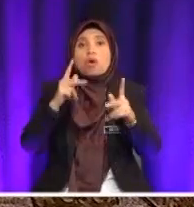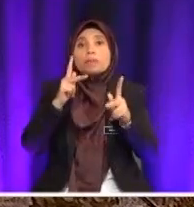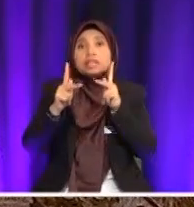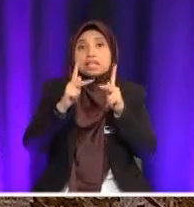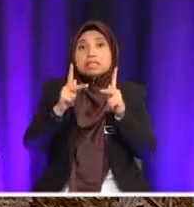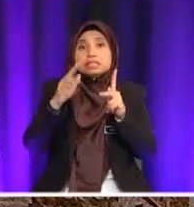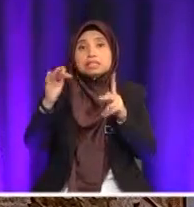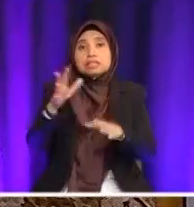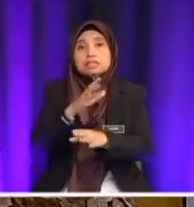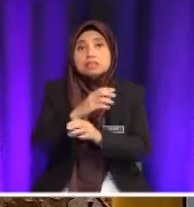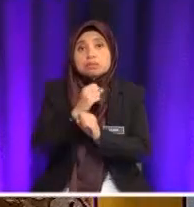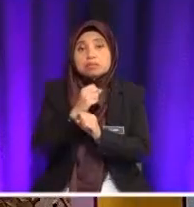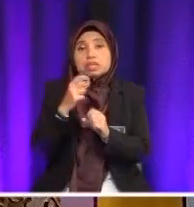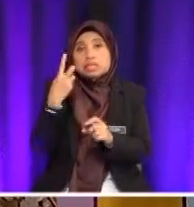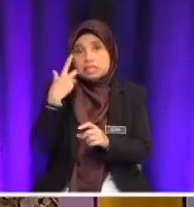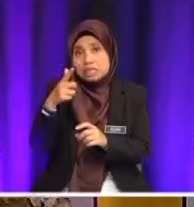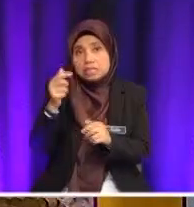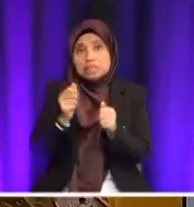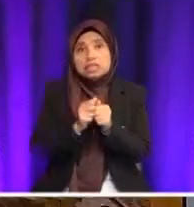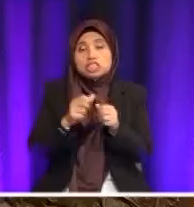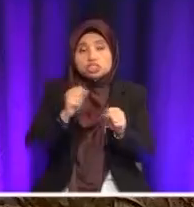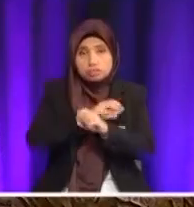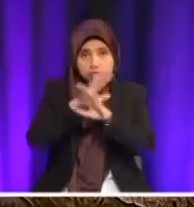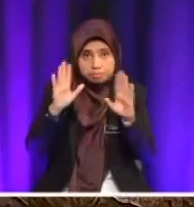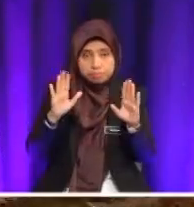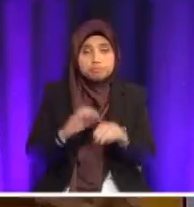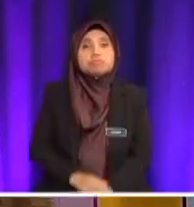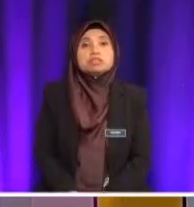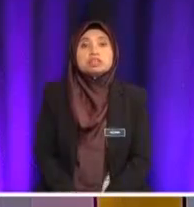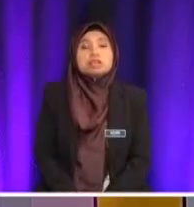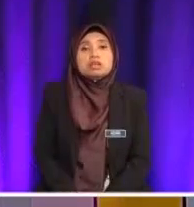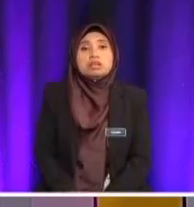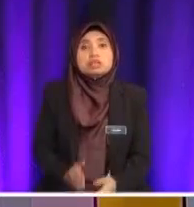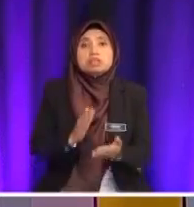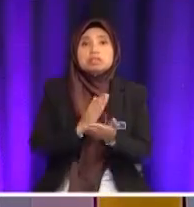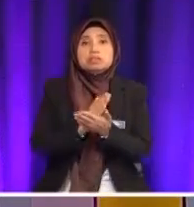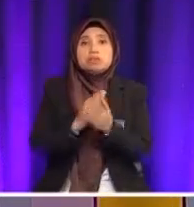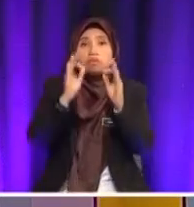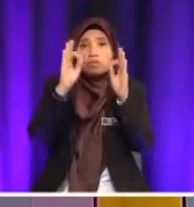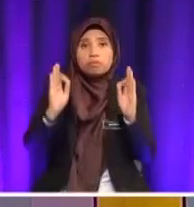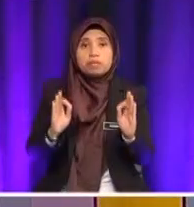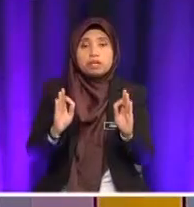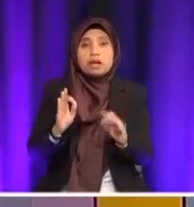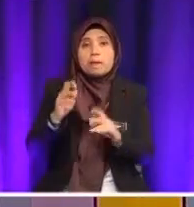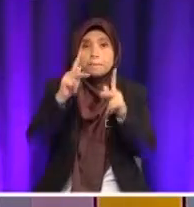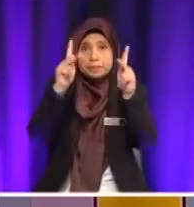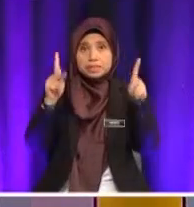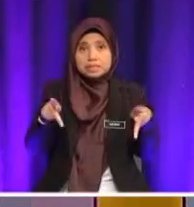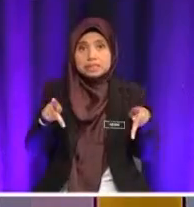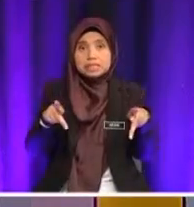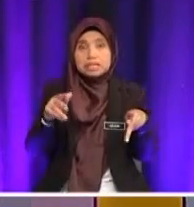dapat dilihat dengan lebih jelas seterusnya inilah format pencak ya